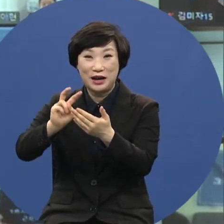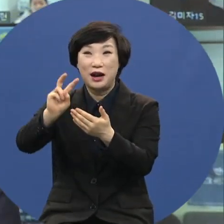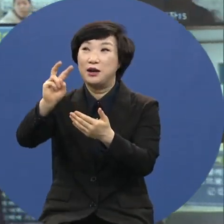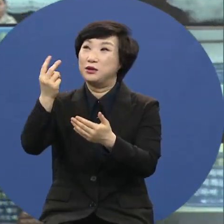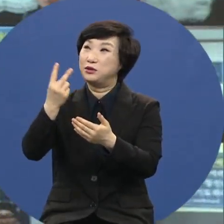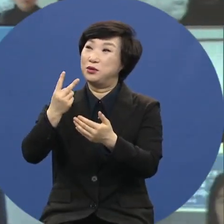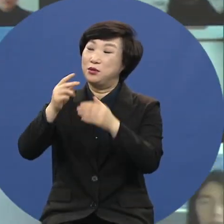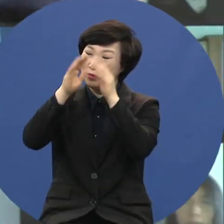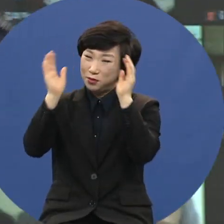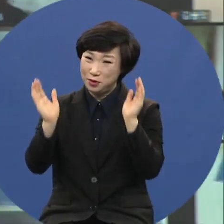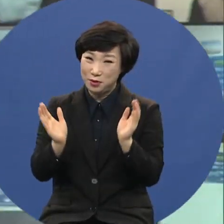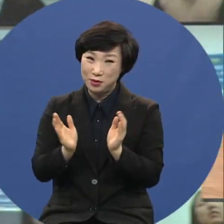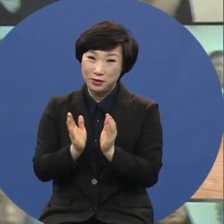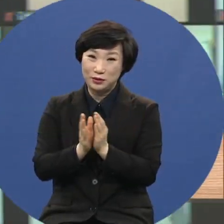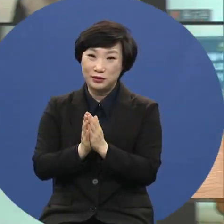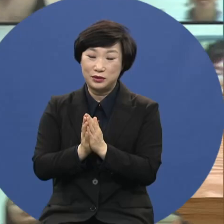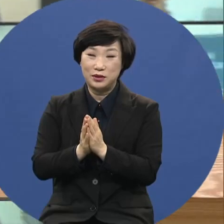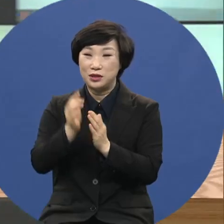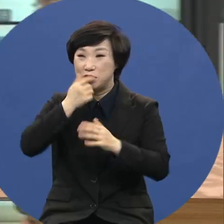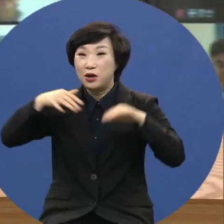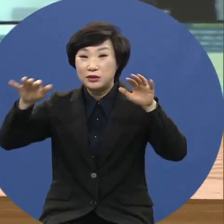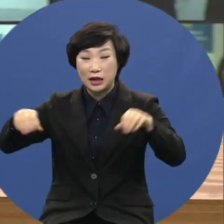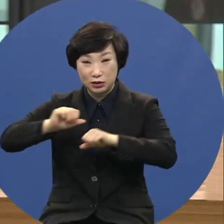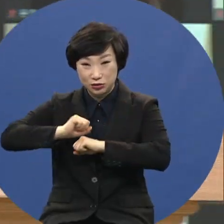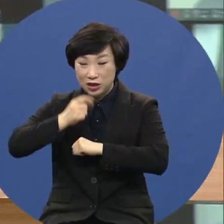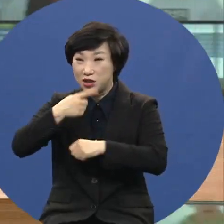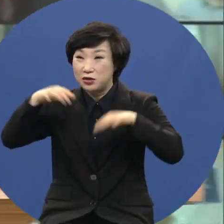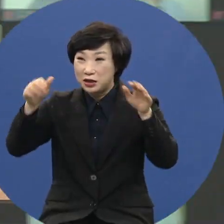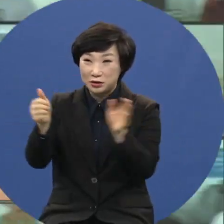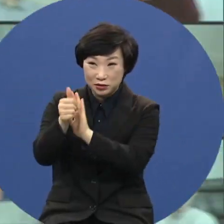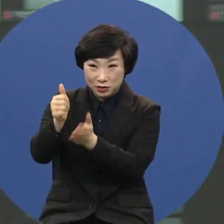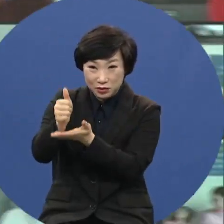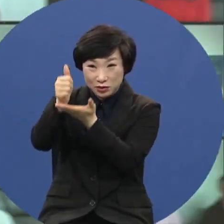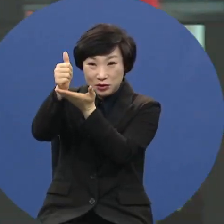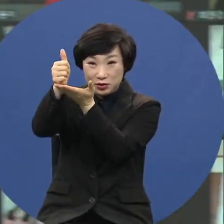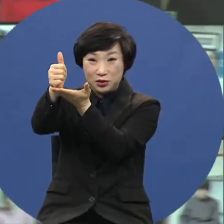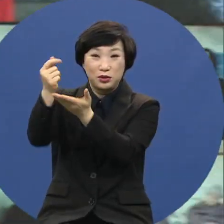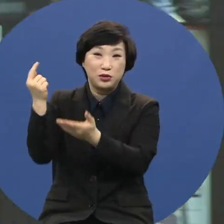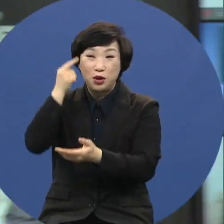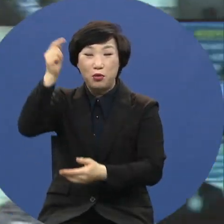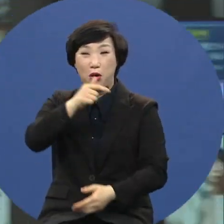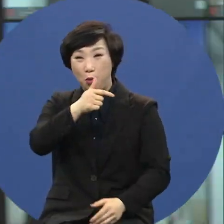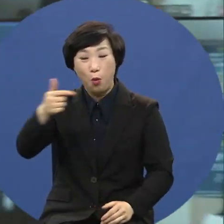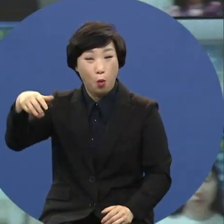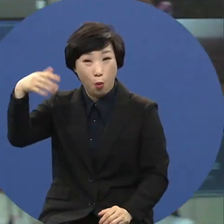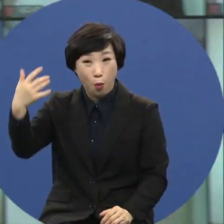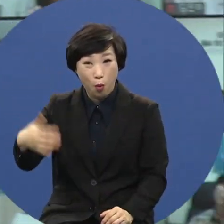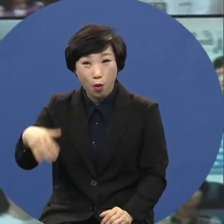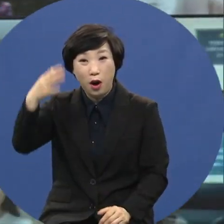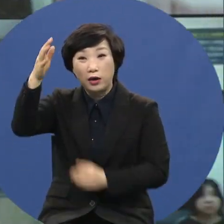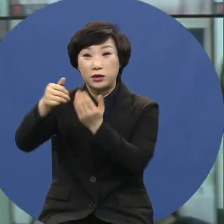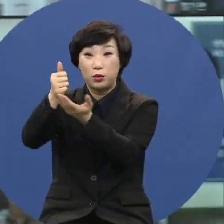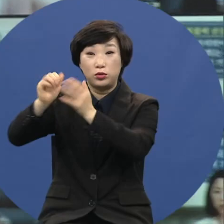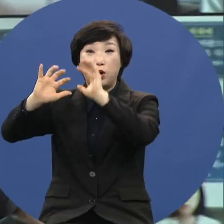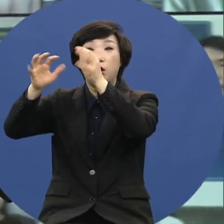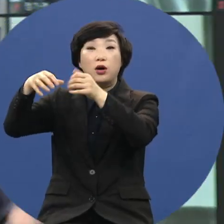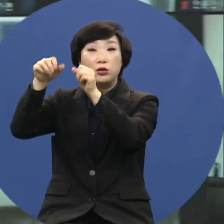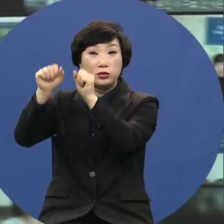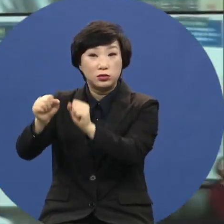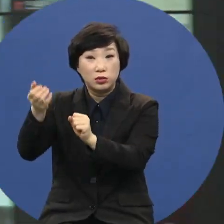그리고 모든 천군 천사의 수중드는 그 영광이 어마어마한 하나님의